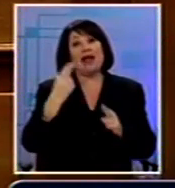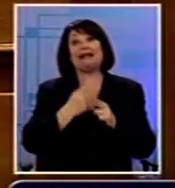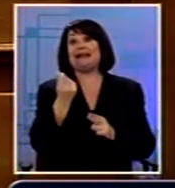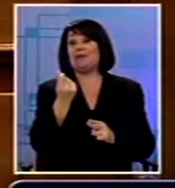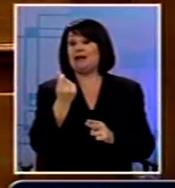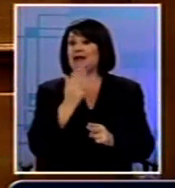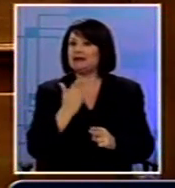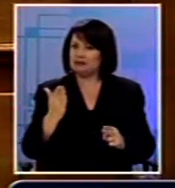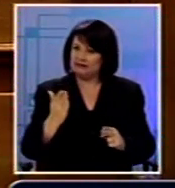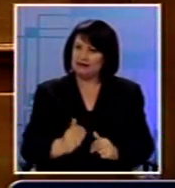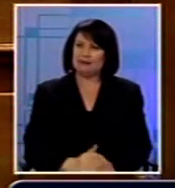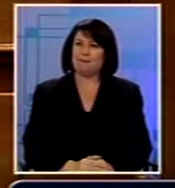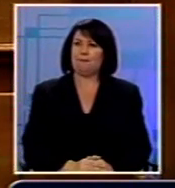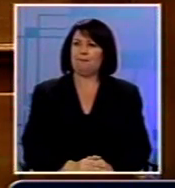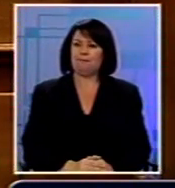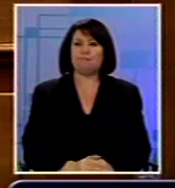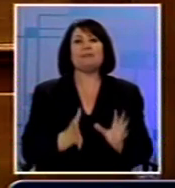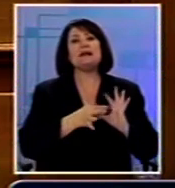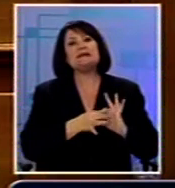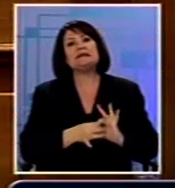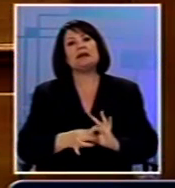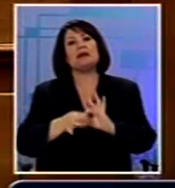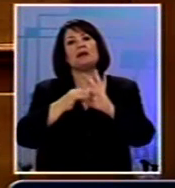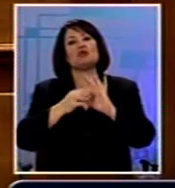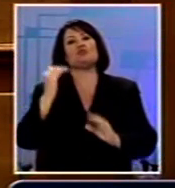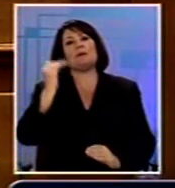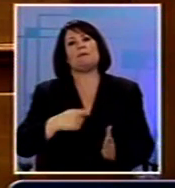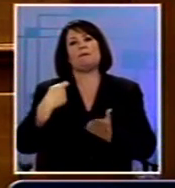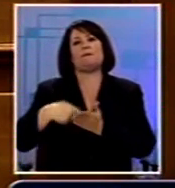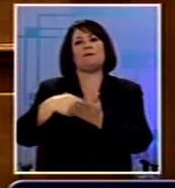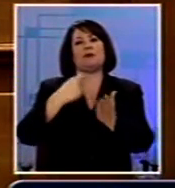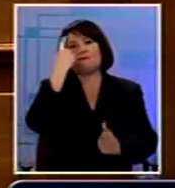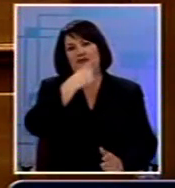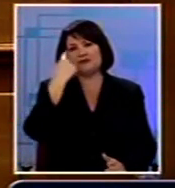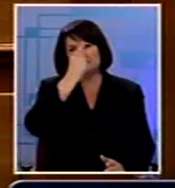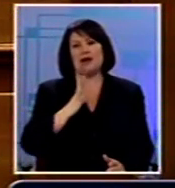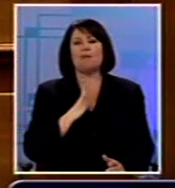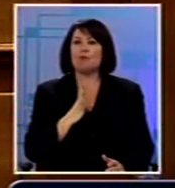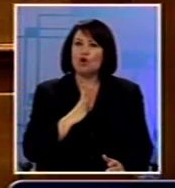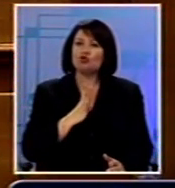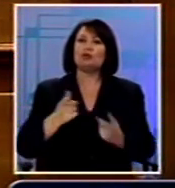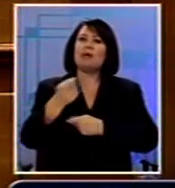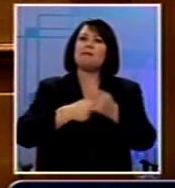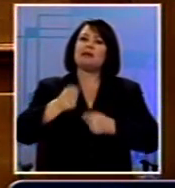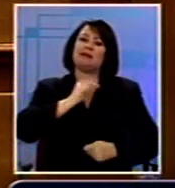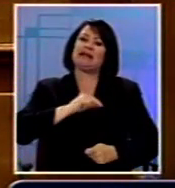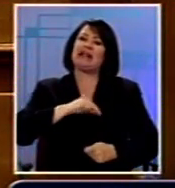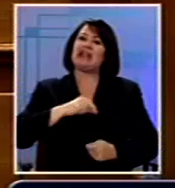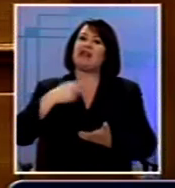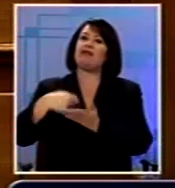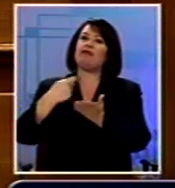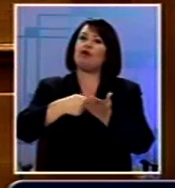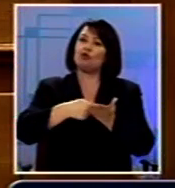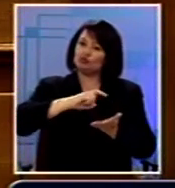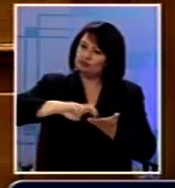αξιών. Και συνεχίζοντας με μείωση στους φόρους φυσικών προσώπων και στους φόρους επιχειρηματικών κερδών. Και εδώ